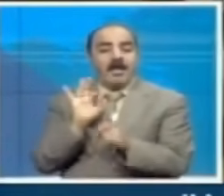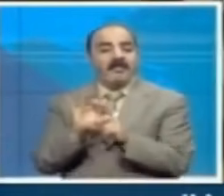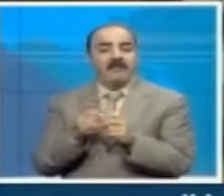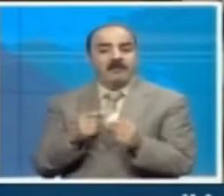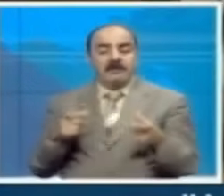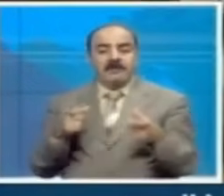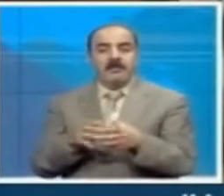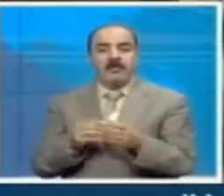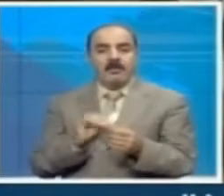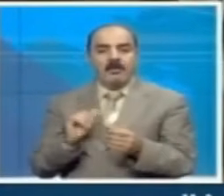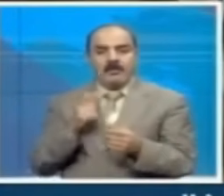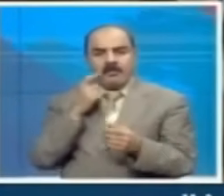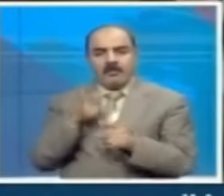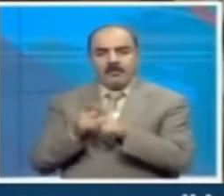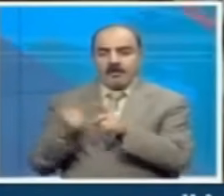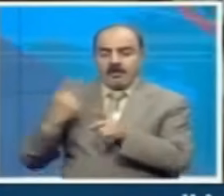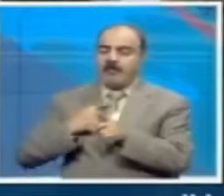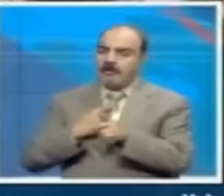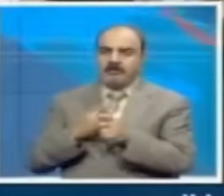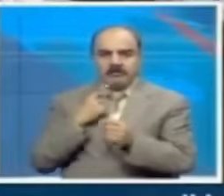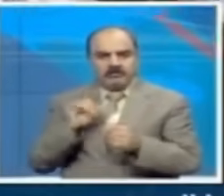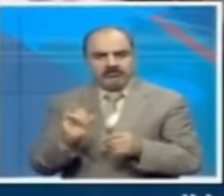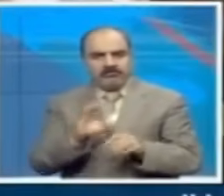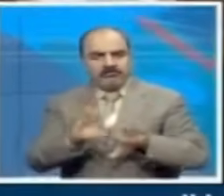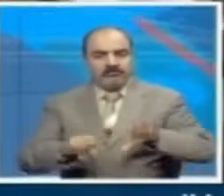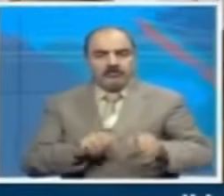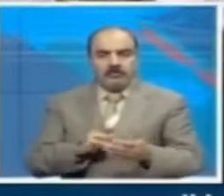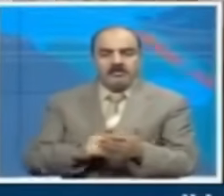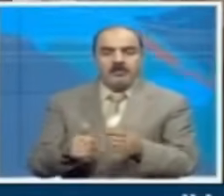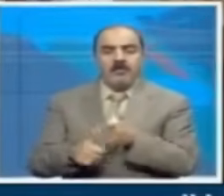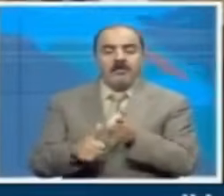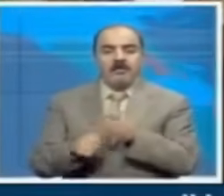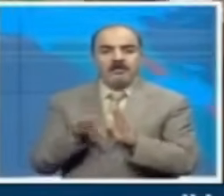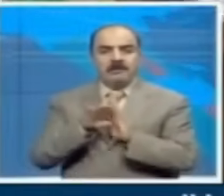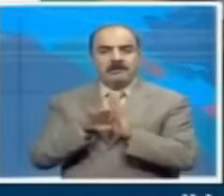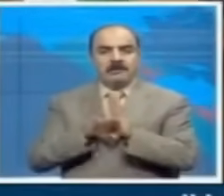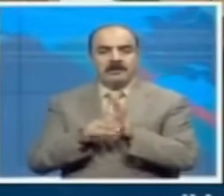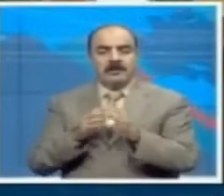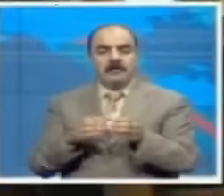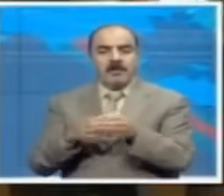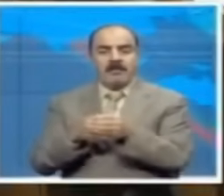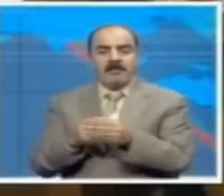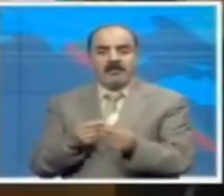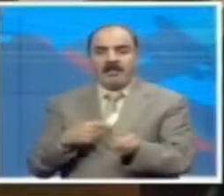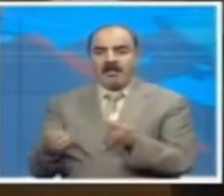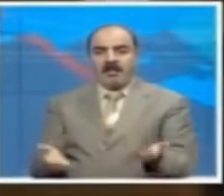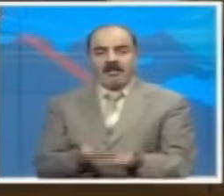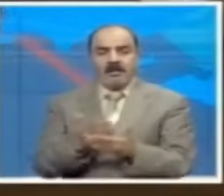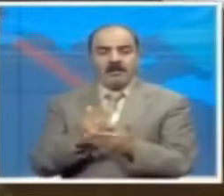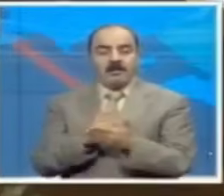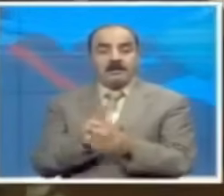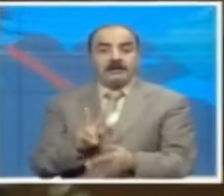الهدف من الاجتماع هو التأكيد على أهمية صدور هذه القرارات الحاكمة والمنظمة لمجموعة السلع